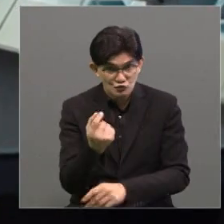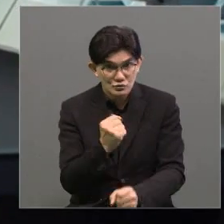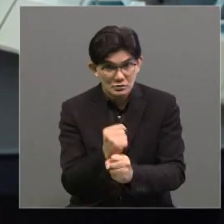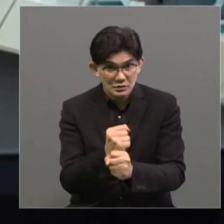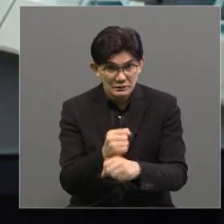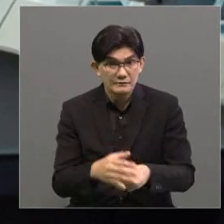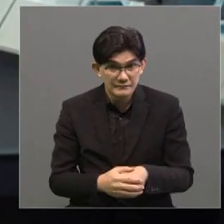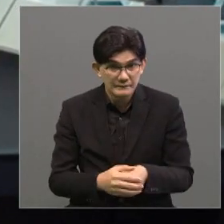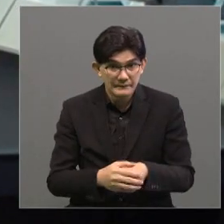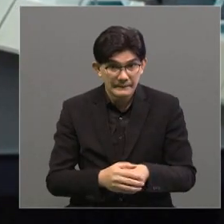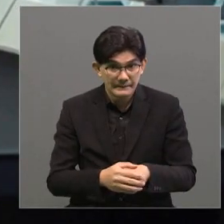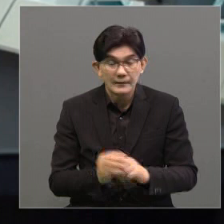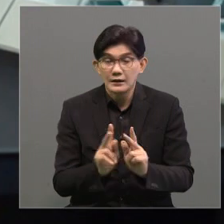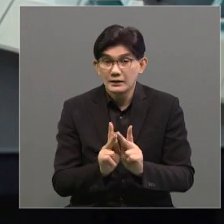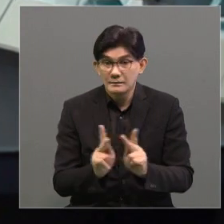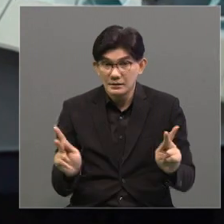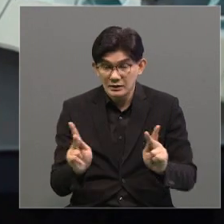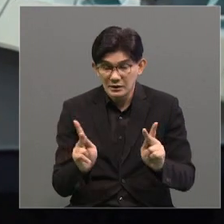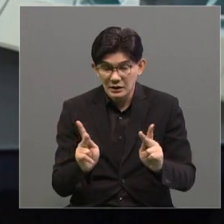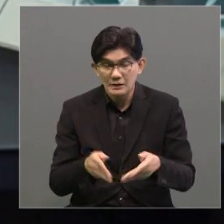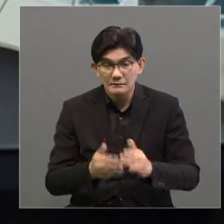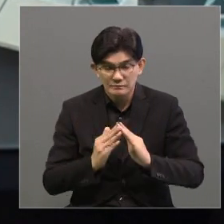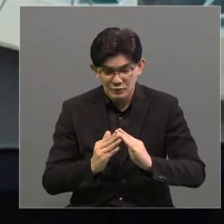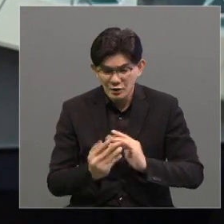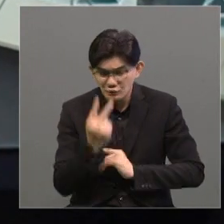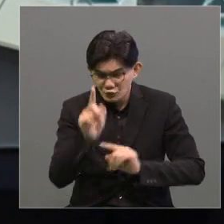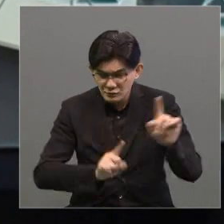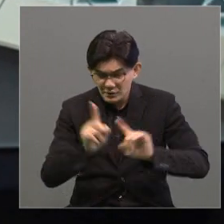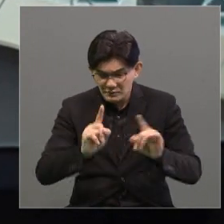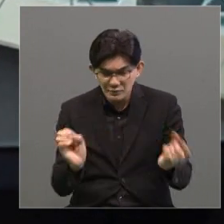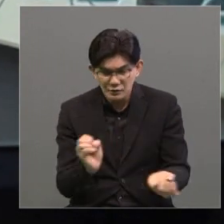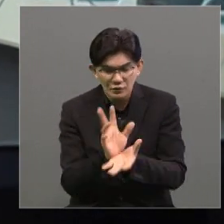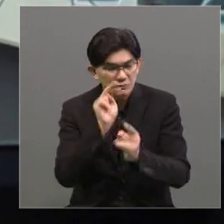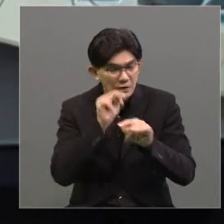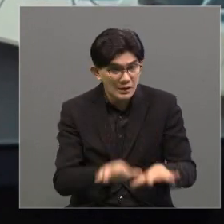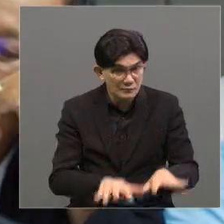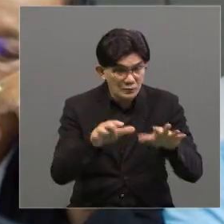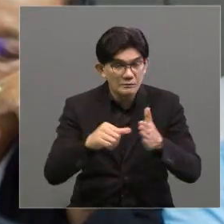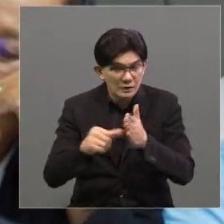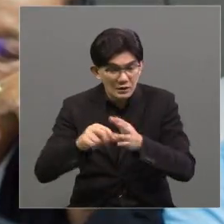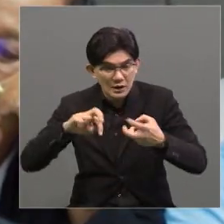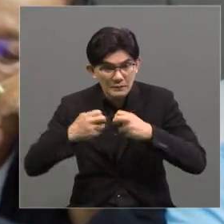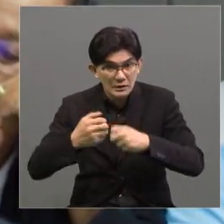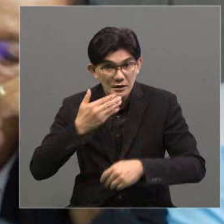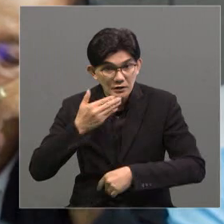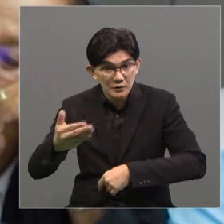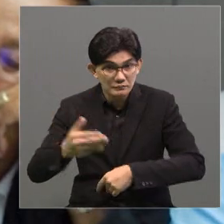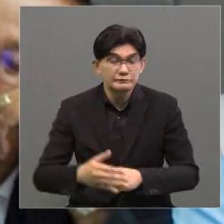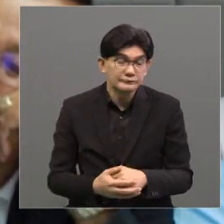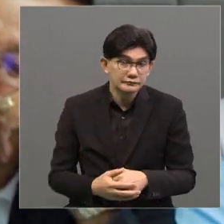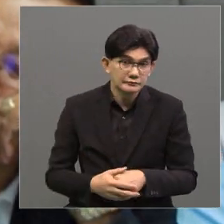ที่สุดจะมีการแต่งตั้งคณะกรรมการติดตามความเสียหายของอุทกภัยขึ้นเพื่อแก้ปัญหาอย่างถาวรต่อไป